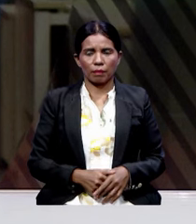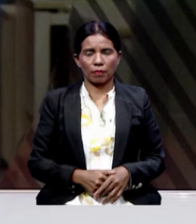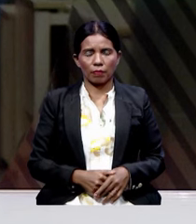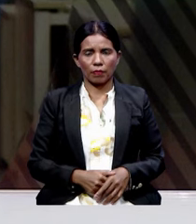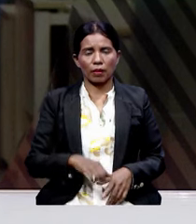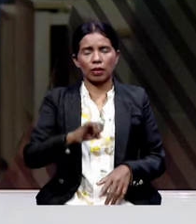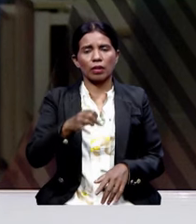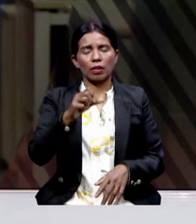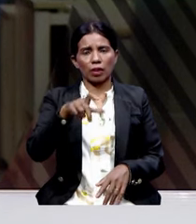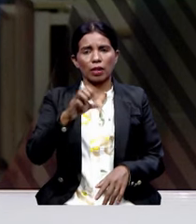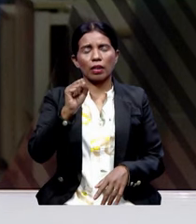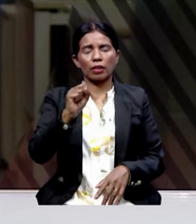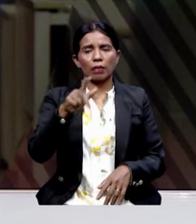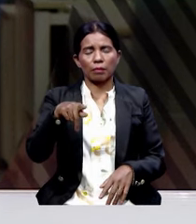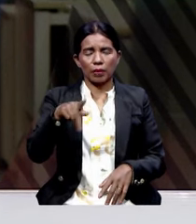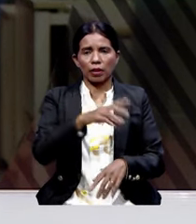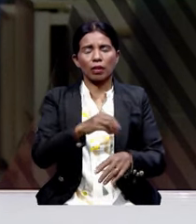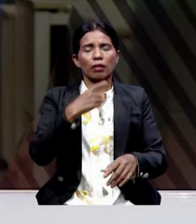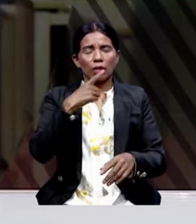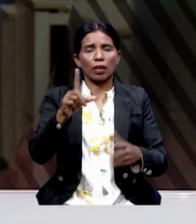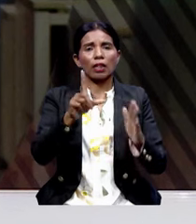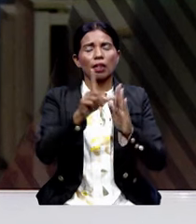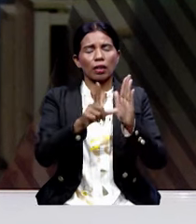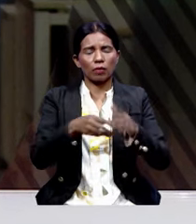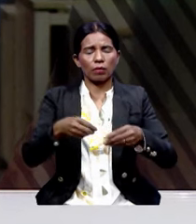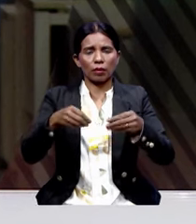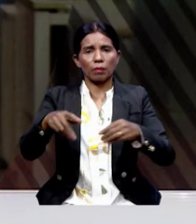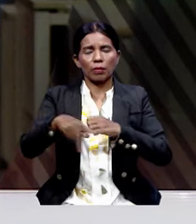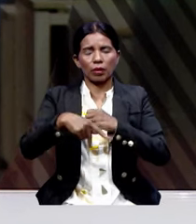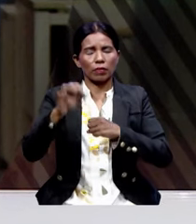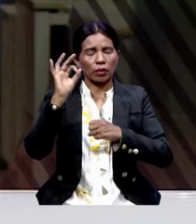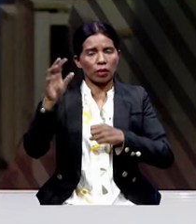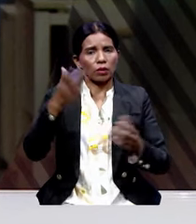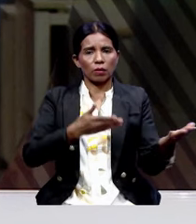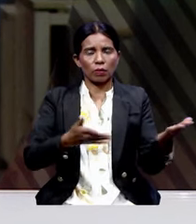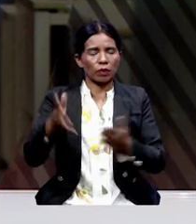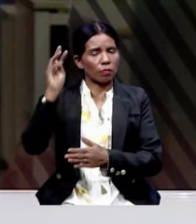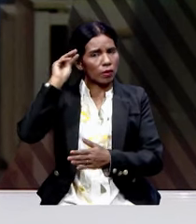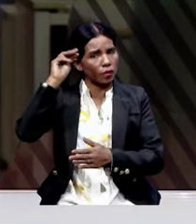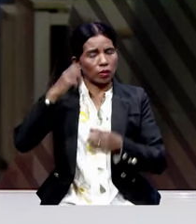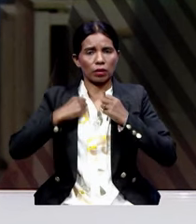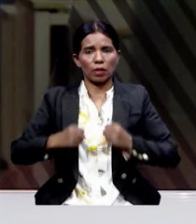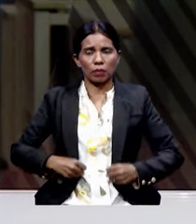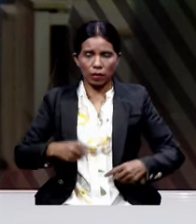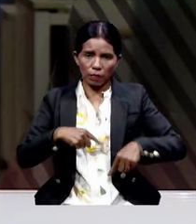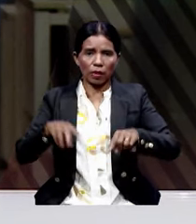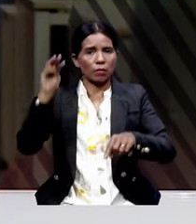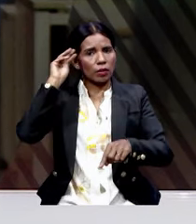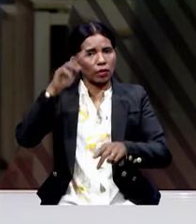Jisimpi considera lei fu dalam ba bancada fratelin atu lori ministra Saudi ba ministeri publiko.